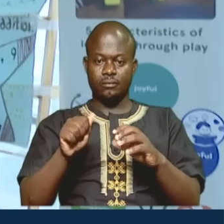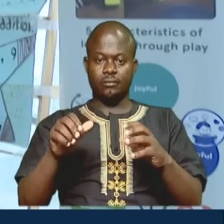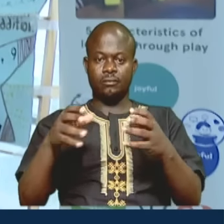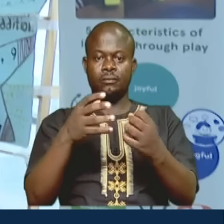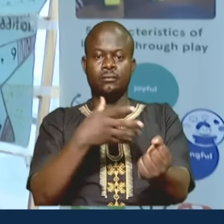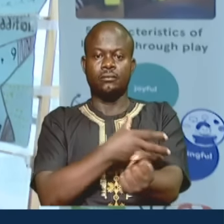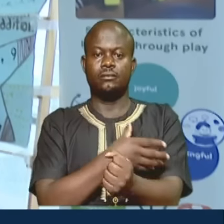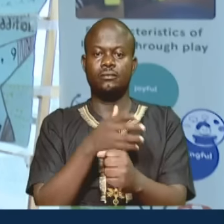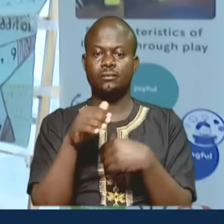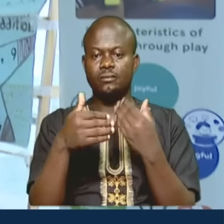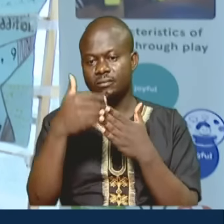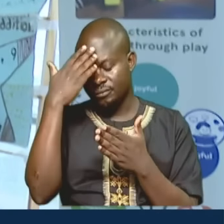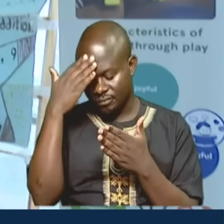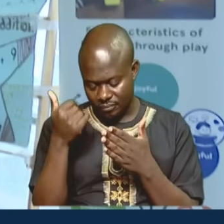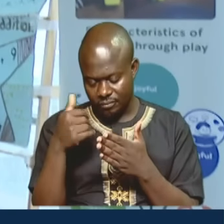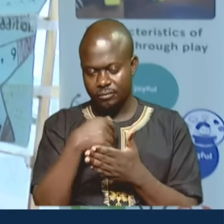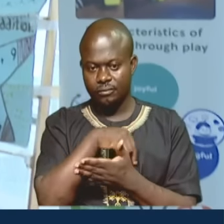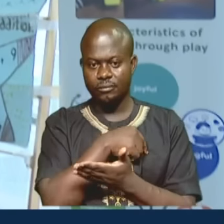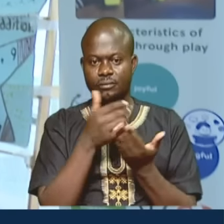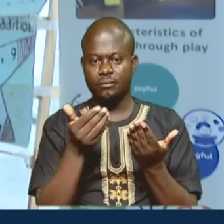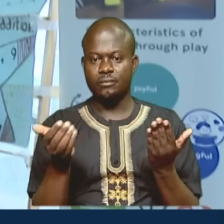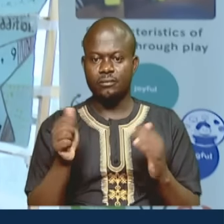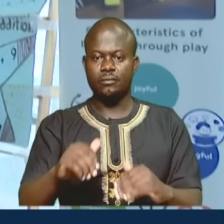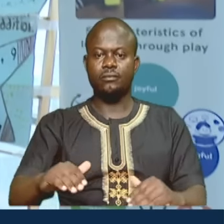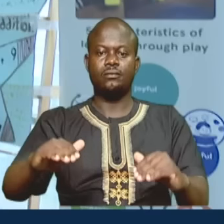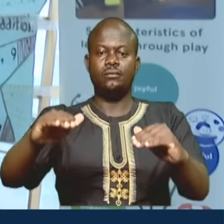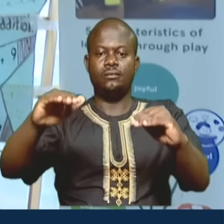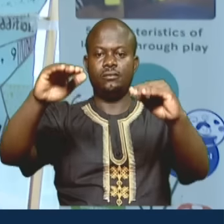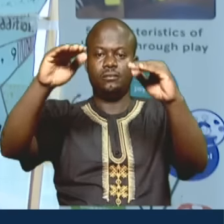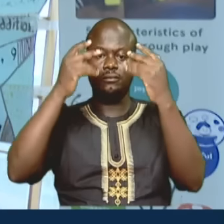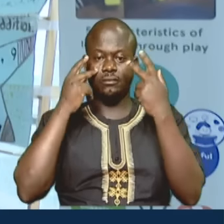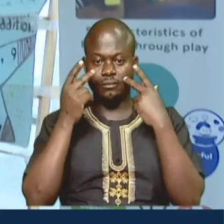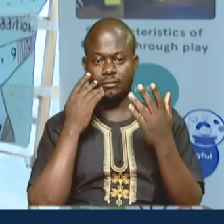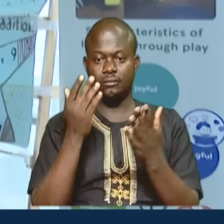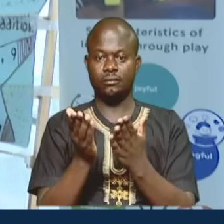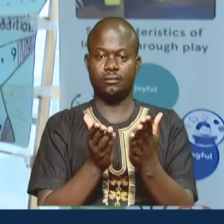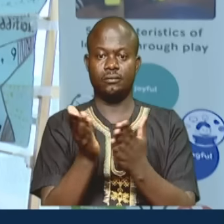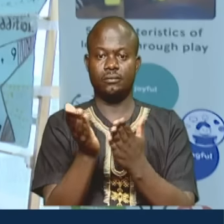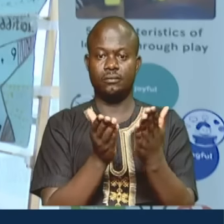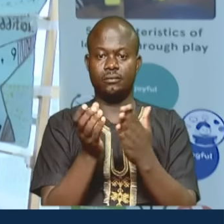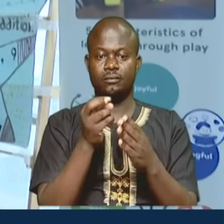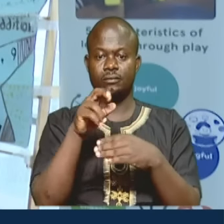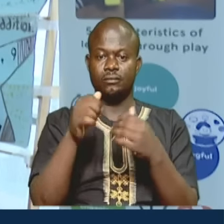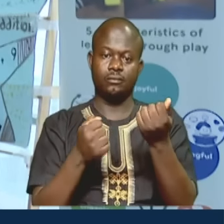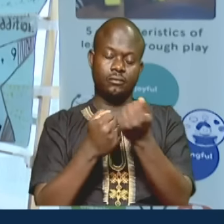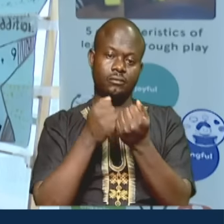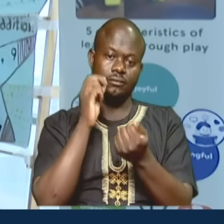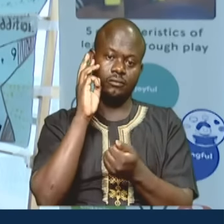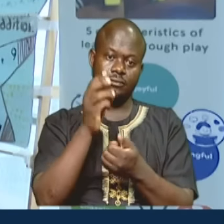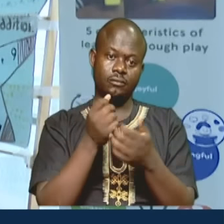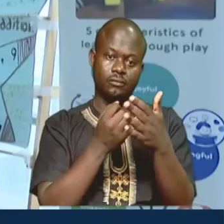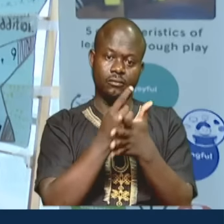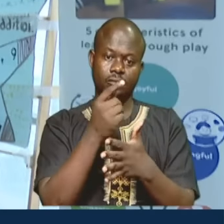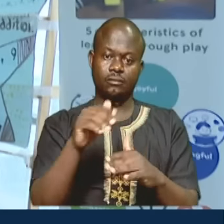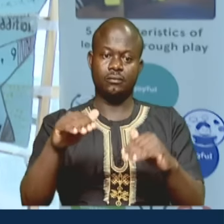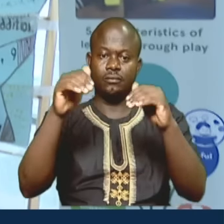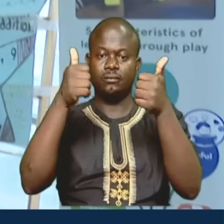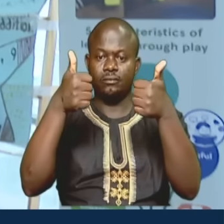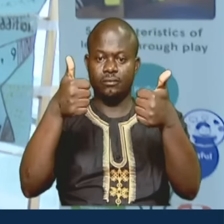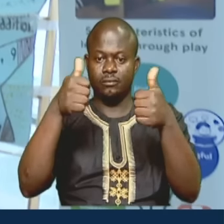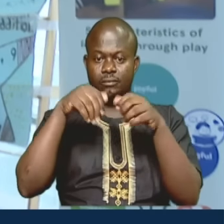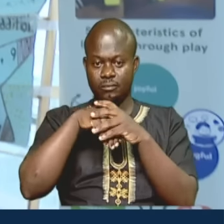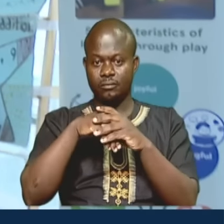imbaraga kugira ngo umwana akure abona service cyangwa se ubufasha buzatuma akura neza